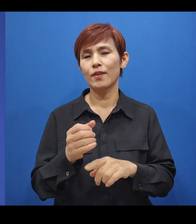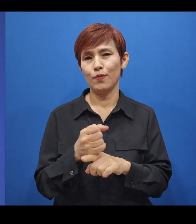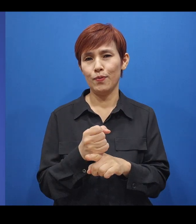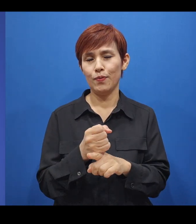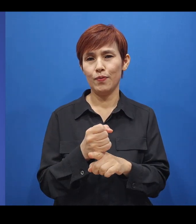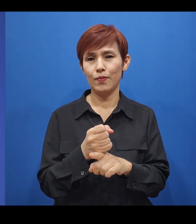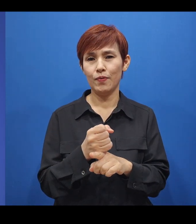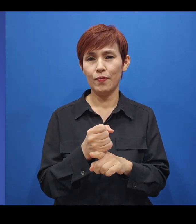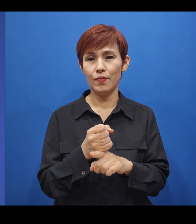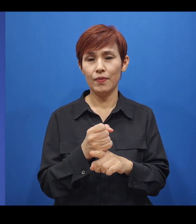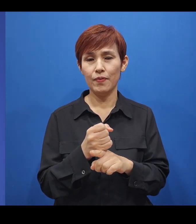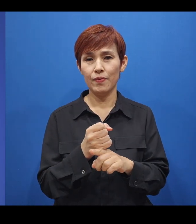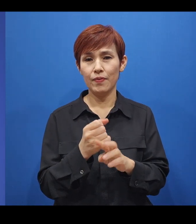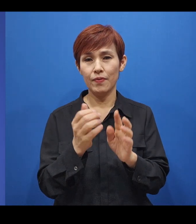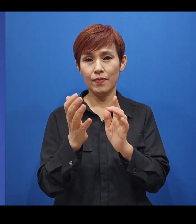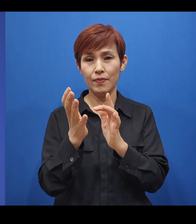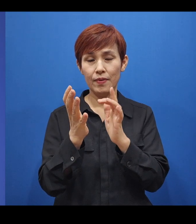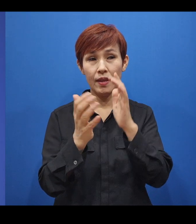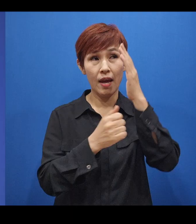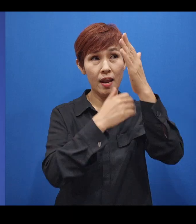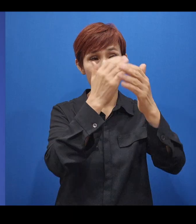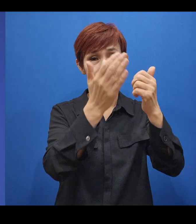하나님의 성육신의 이유예요.